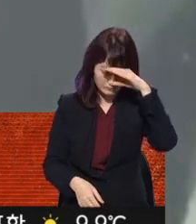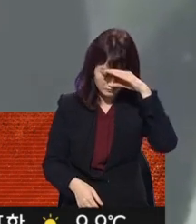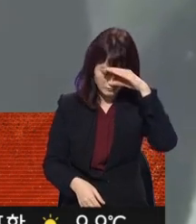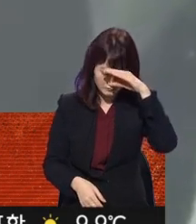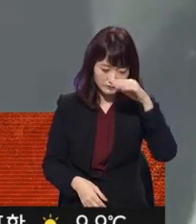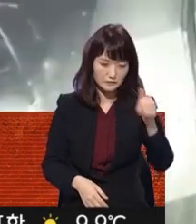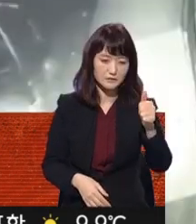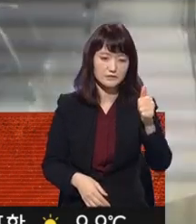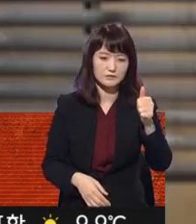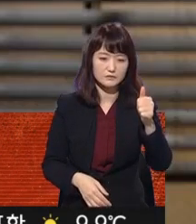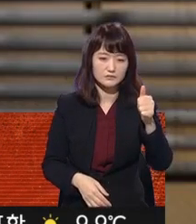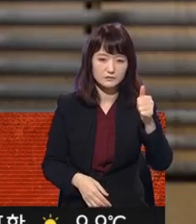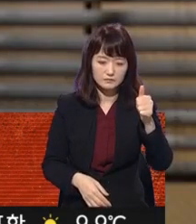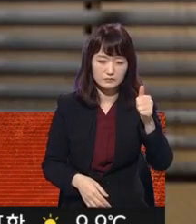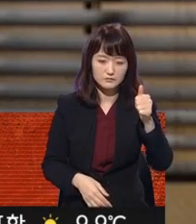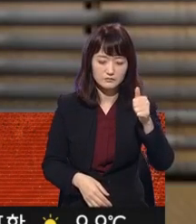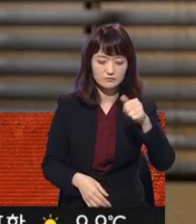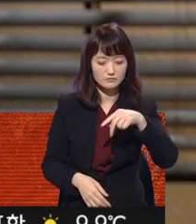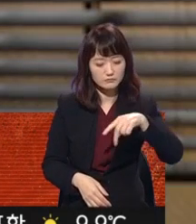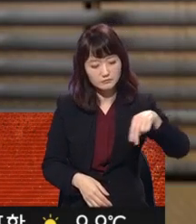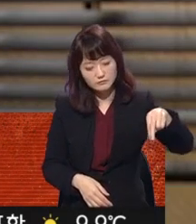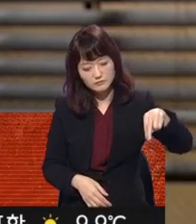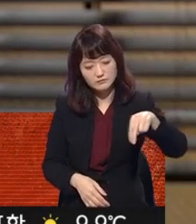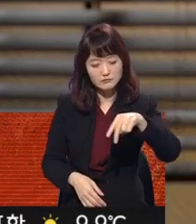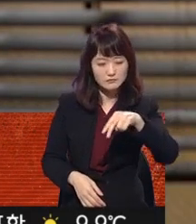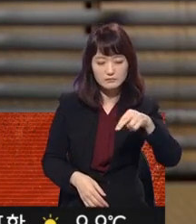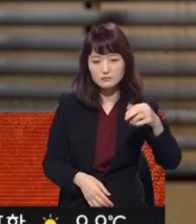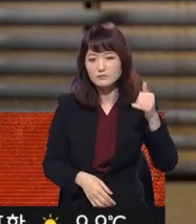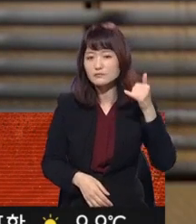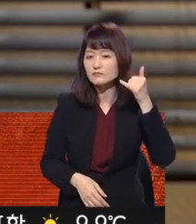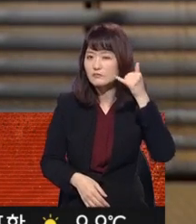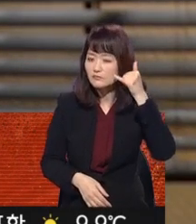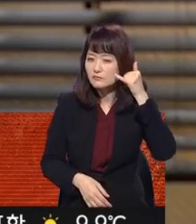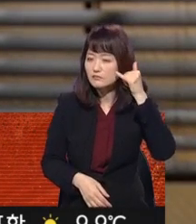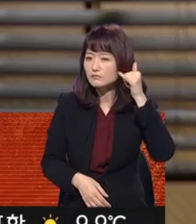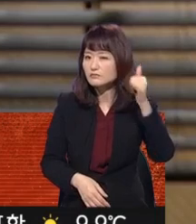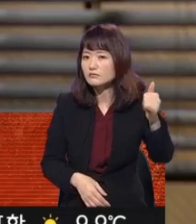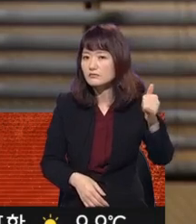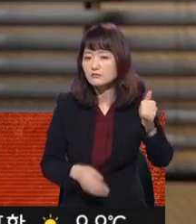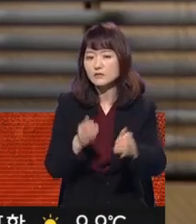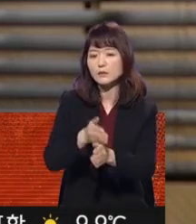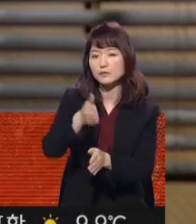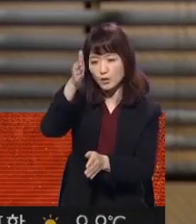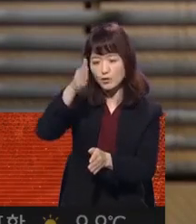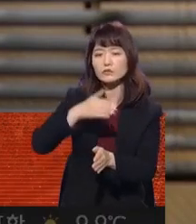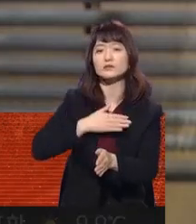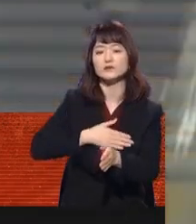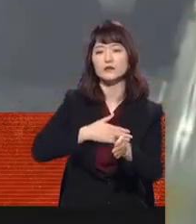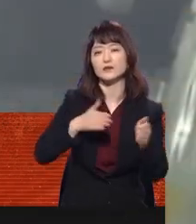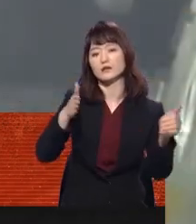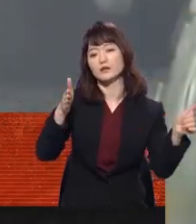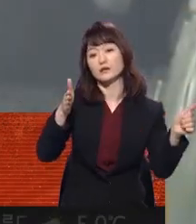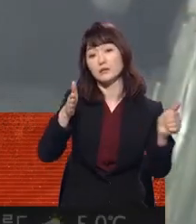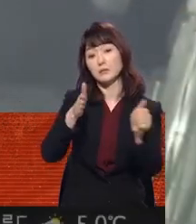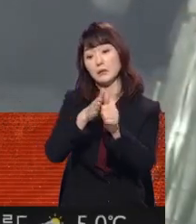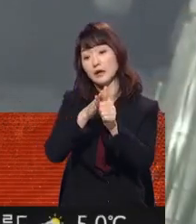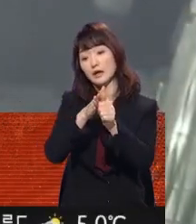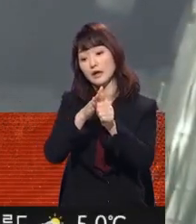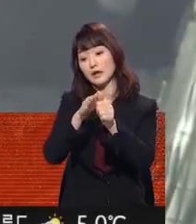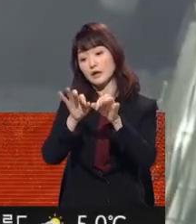벽이라고 착각한 거 같은데 뒤로 누우면서 오토바이가 쓰러졌죠 그러면서 오토바이는 당연히 파손이